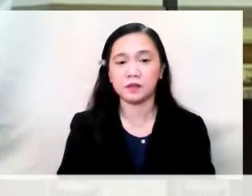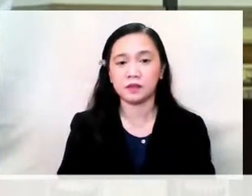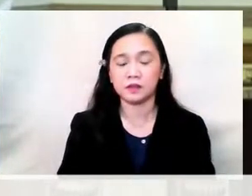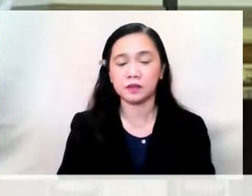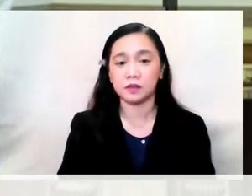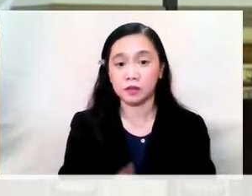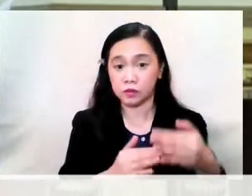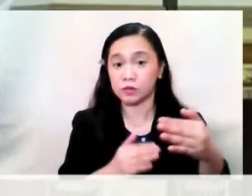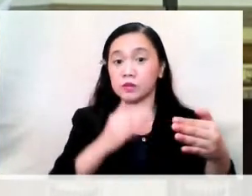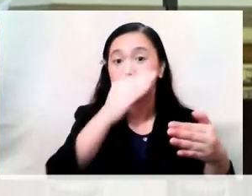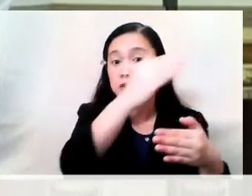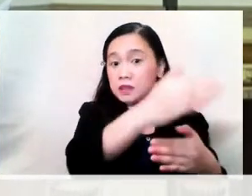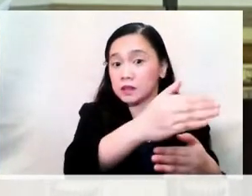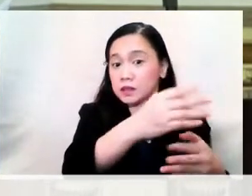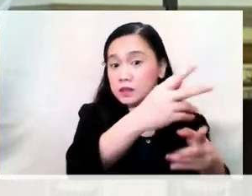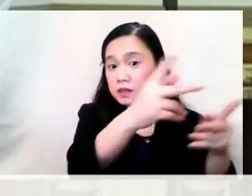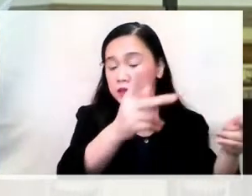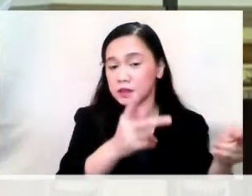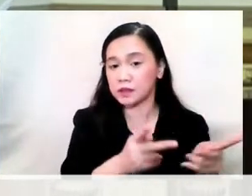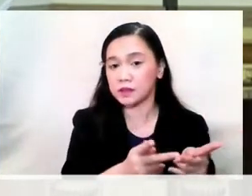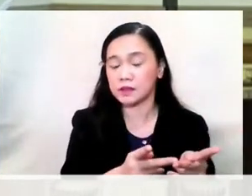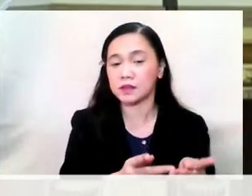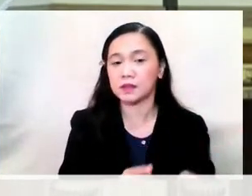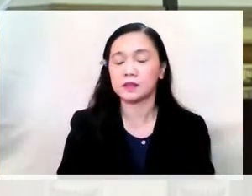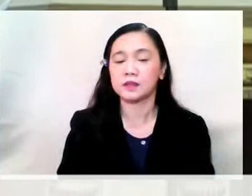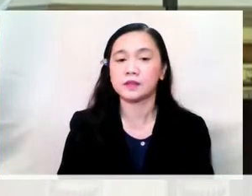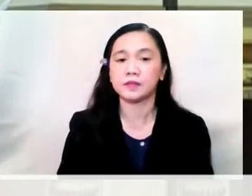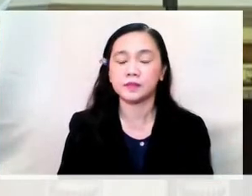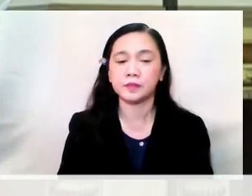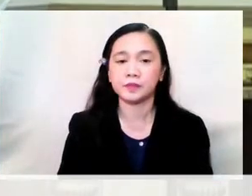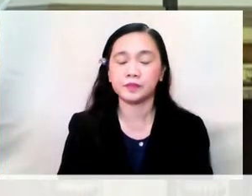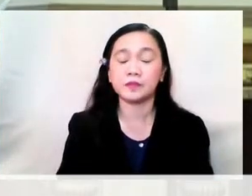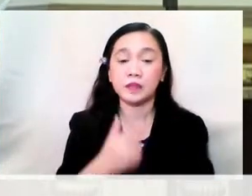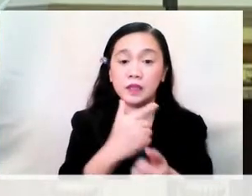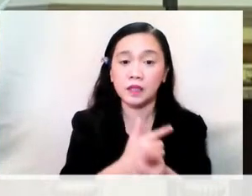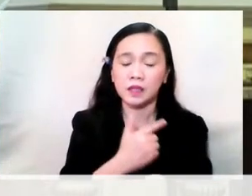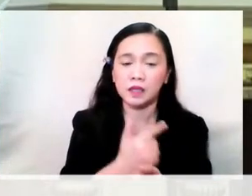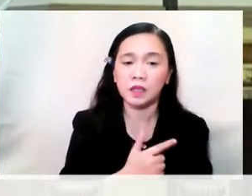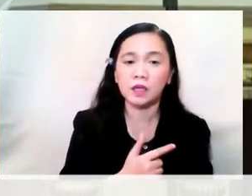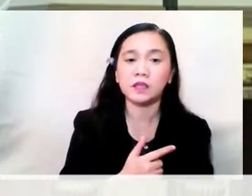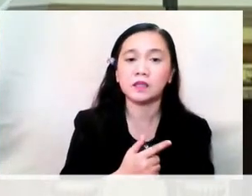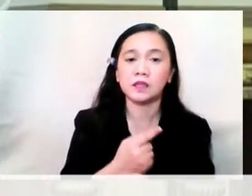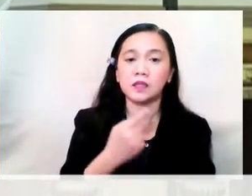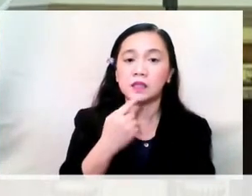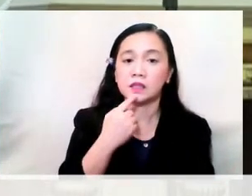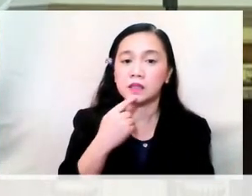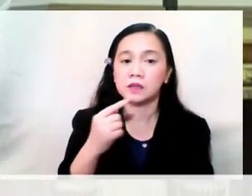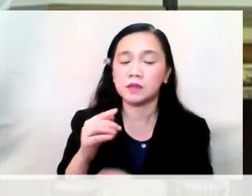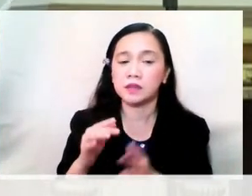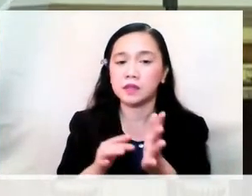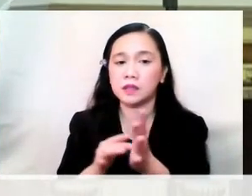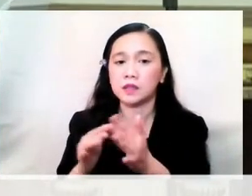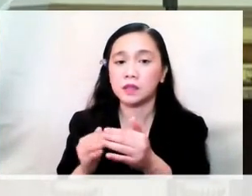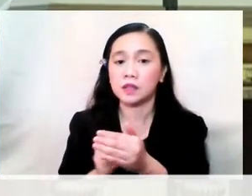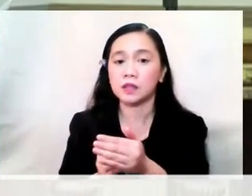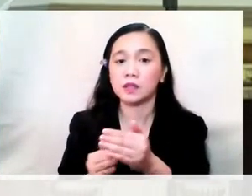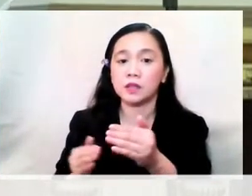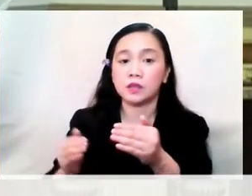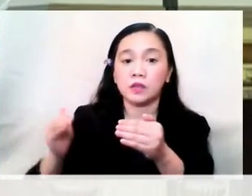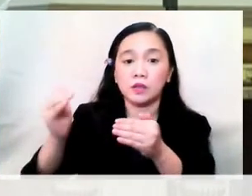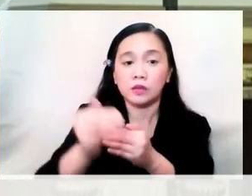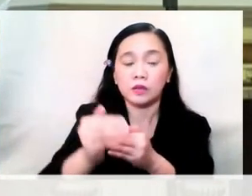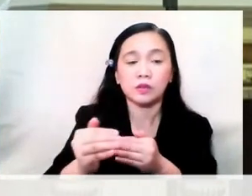side." Sa ating ebanghelyo, ang tinutukoy ni Jesus, "Let us cross to the other side